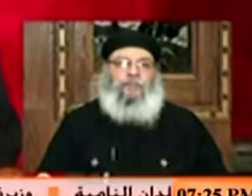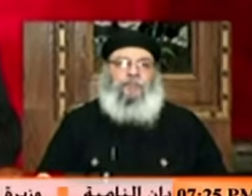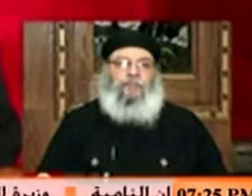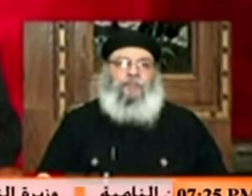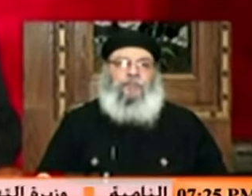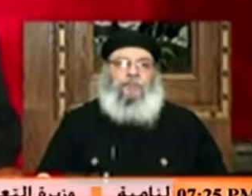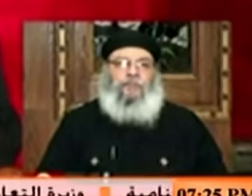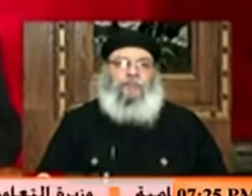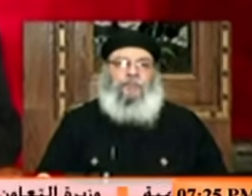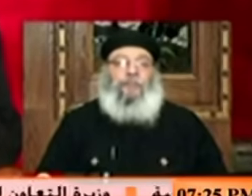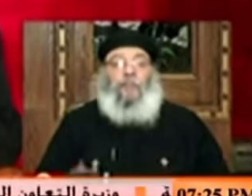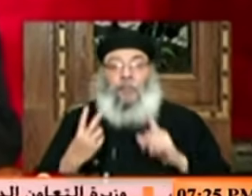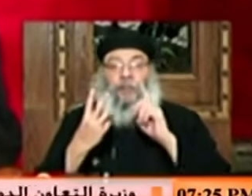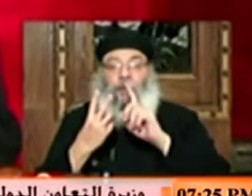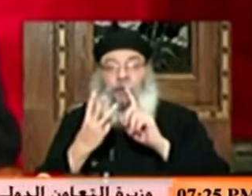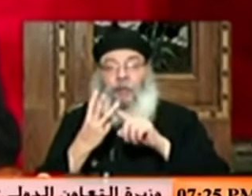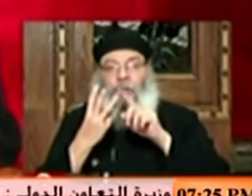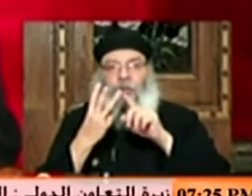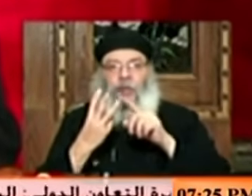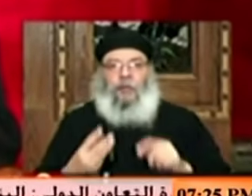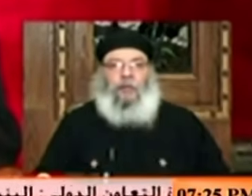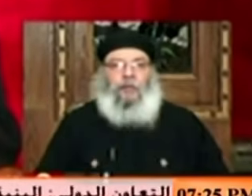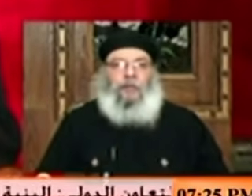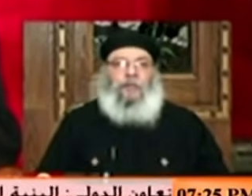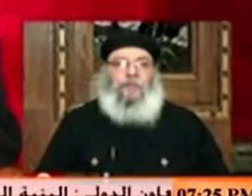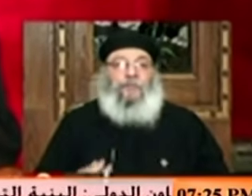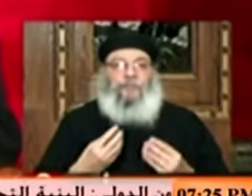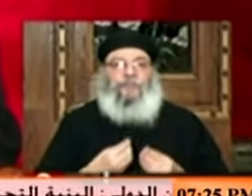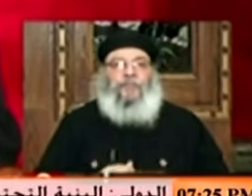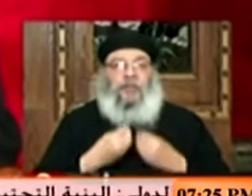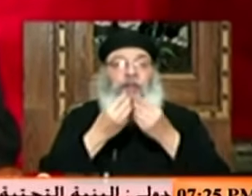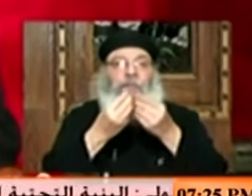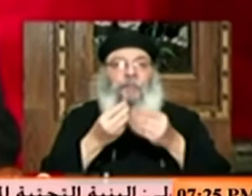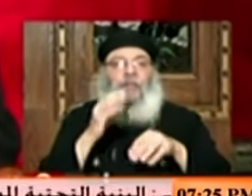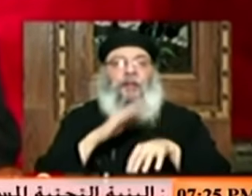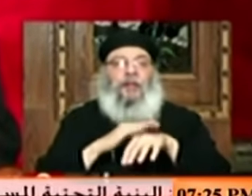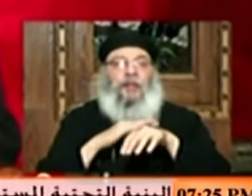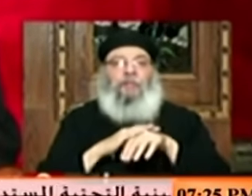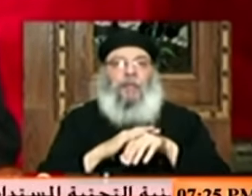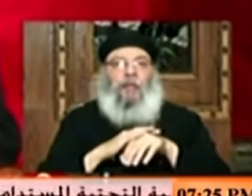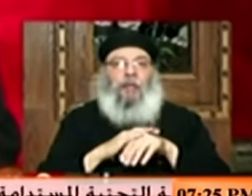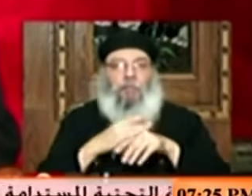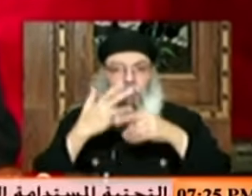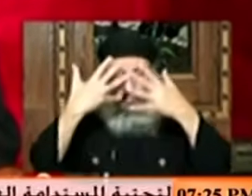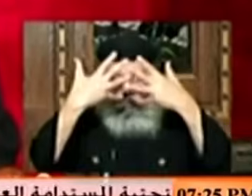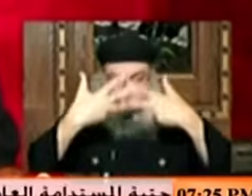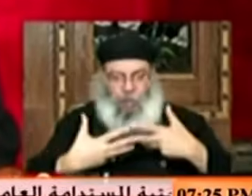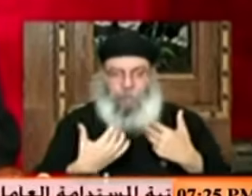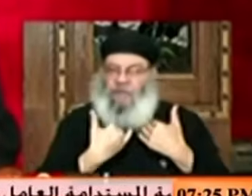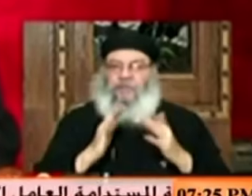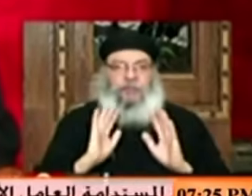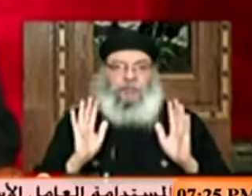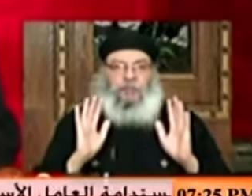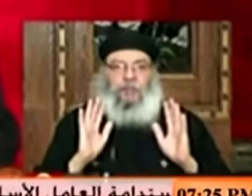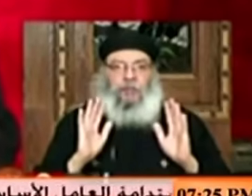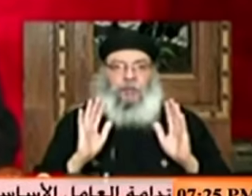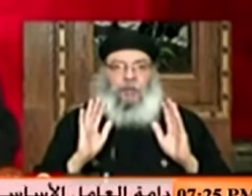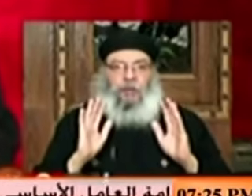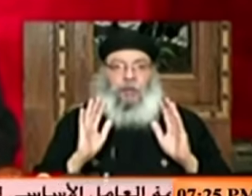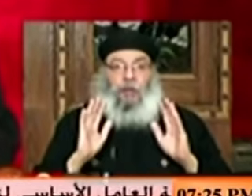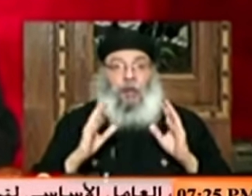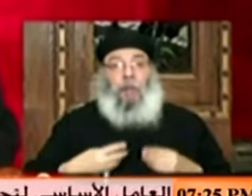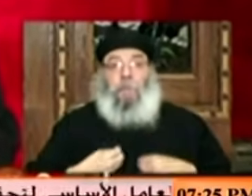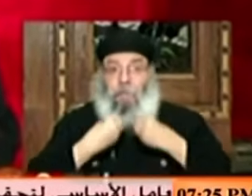قدامك نمره لاثه انك تقدم الخدمه بدون حساب انت مش بتقدم الخدمه عشان